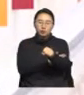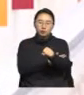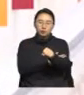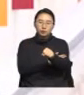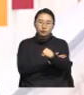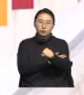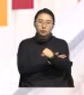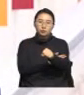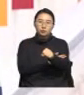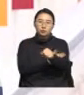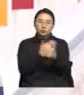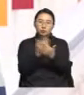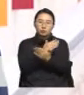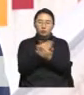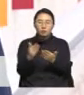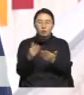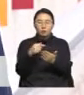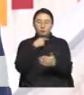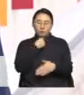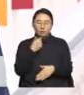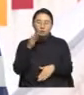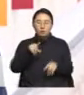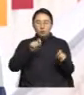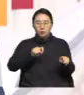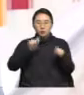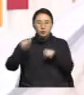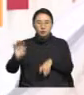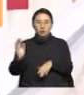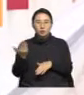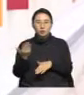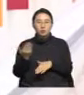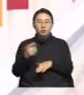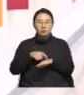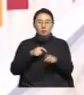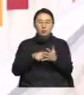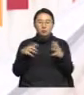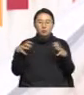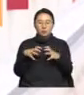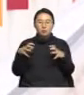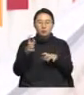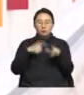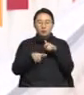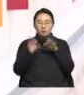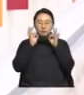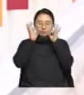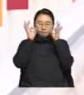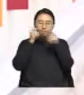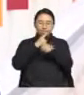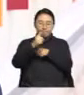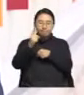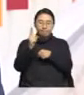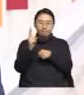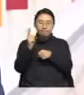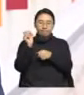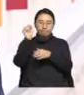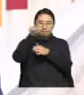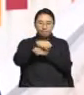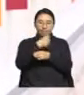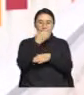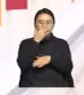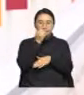바람이 있었는데 2020년으로 좀 미뤄지게 됐습니다. 의지를 모아서 좀 반드시 내년에는